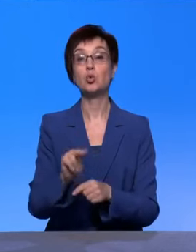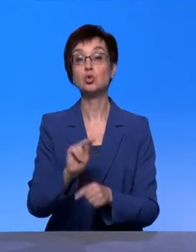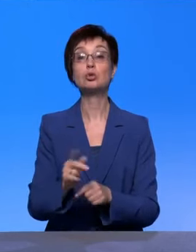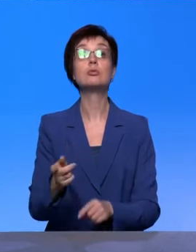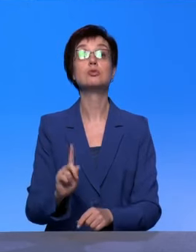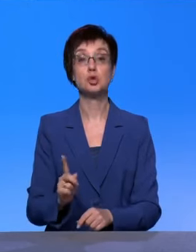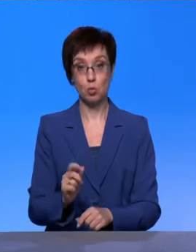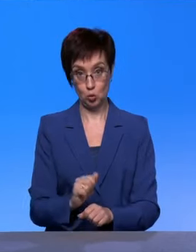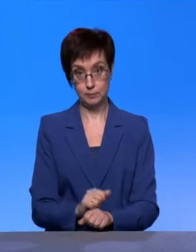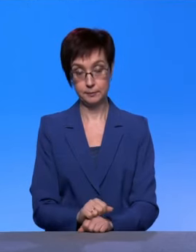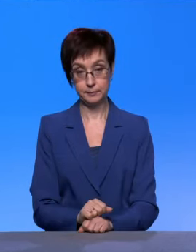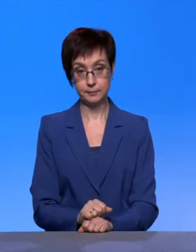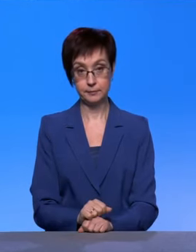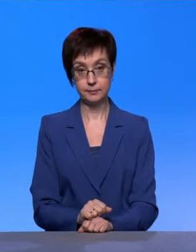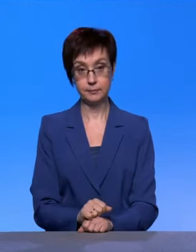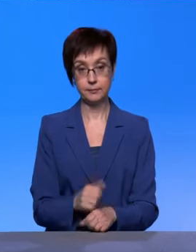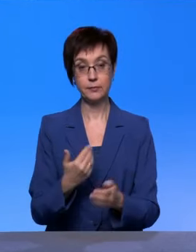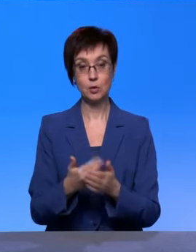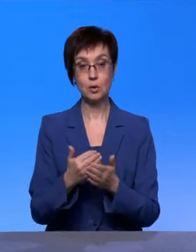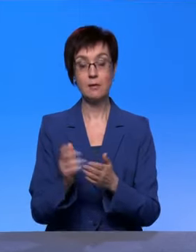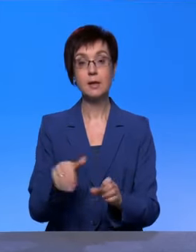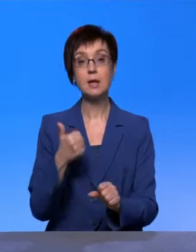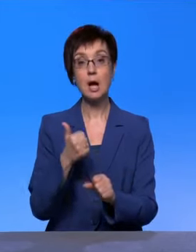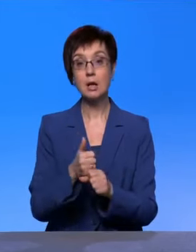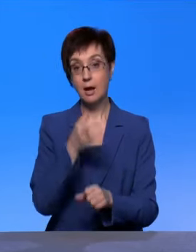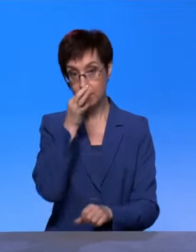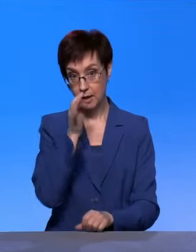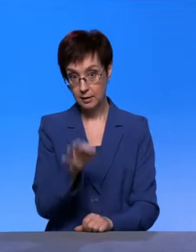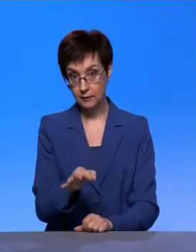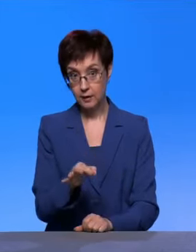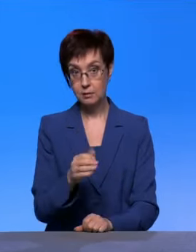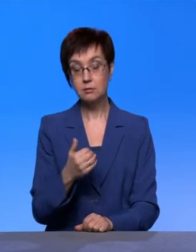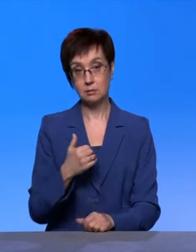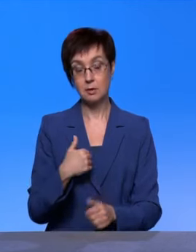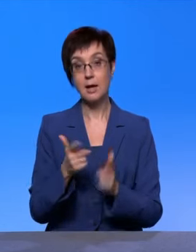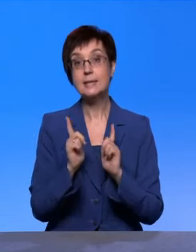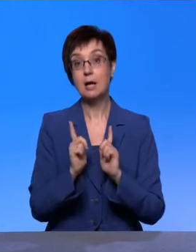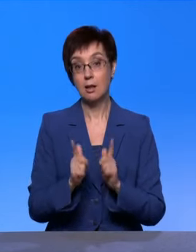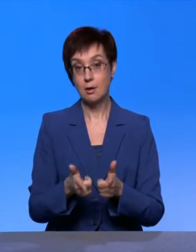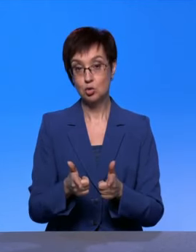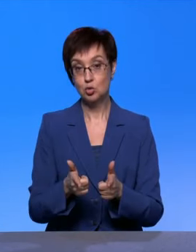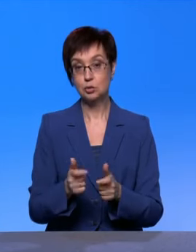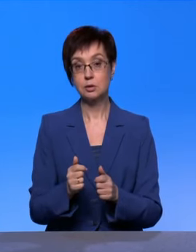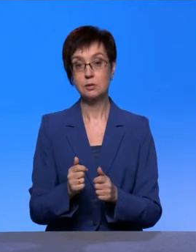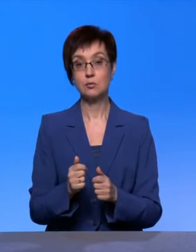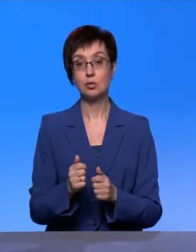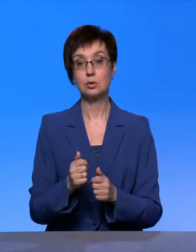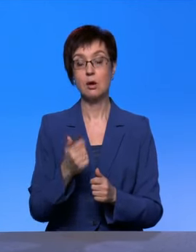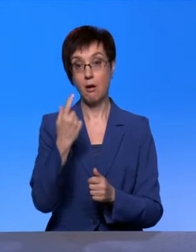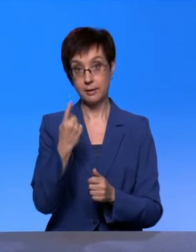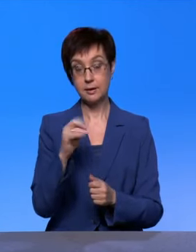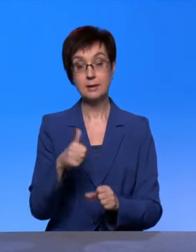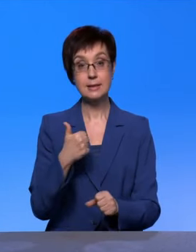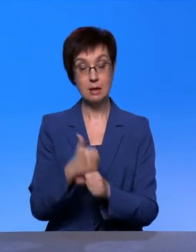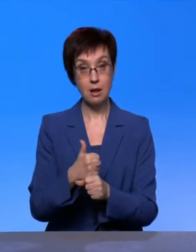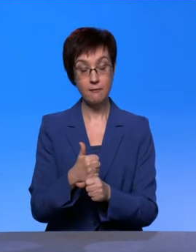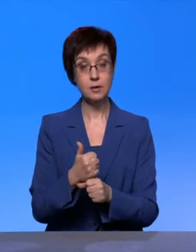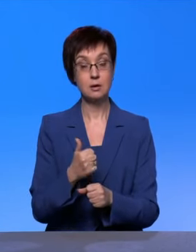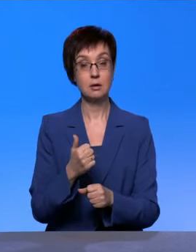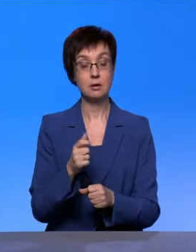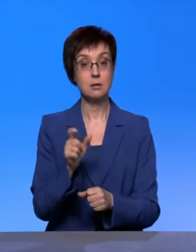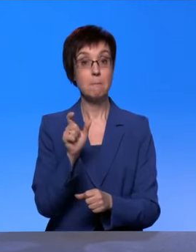учат в школе. Наверное, главный ответ, тут я с коллегой соглашусь, один из главных моментов – это умение думать.